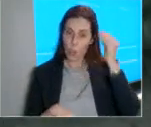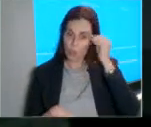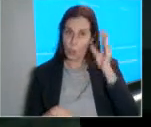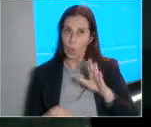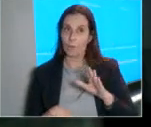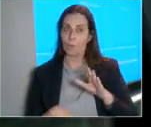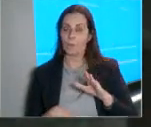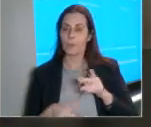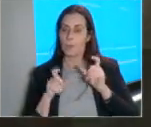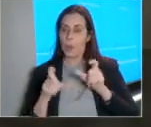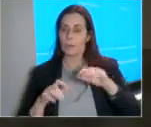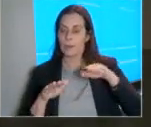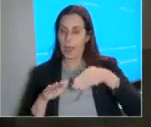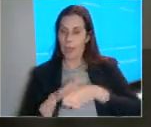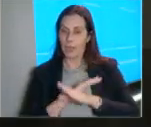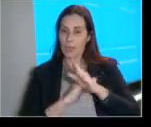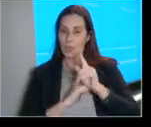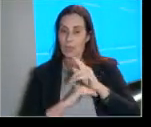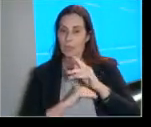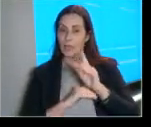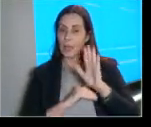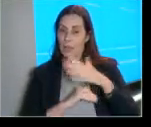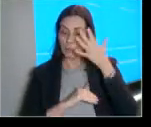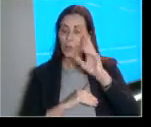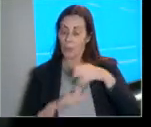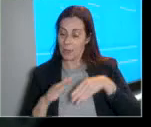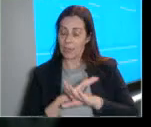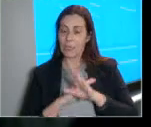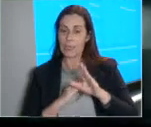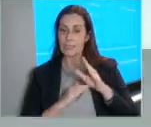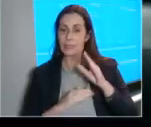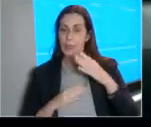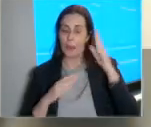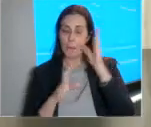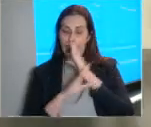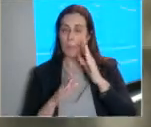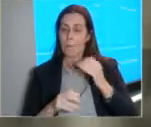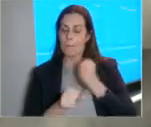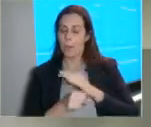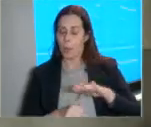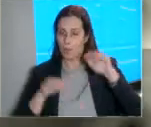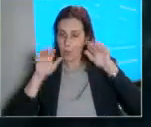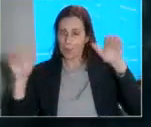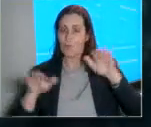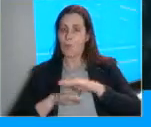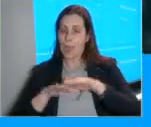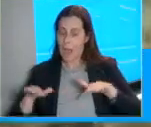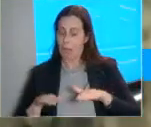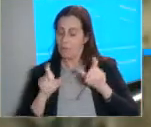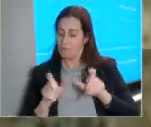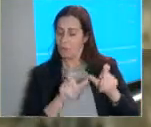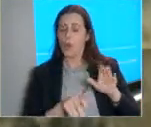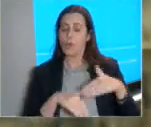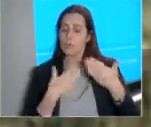שהיא מונעת חדירה של אפריקנים, אבל גם אפשרות של חדירה של מחבלים דרך סיני, פעילויות במרחב האווירי, במרחב הימי וכולי. כל